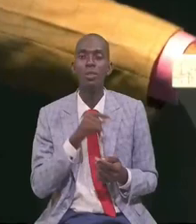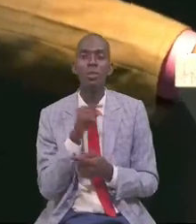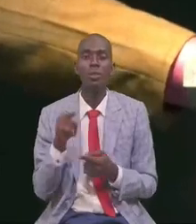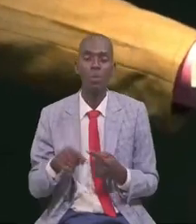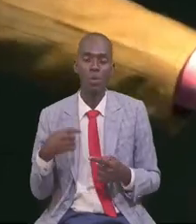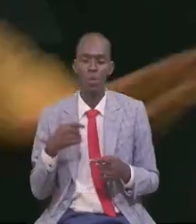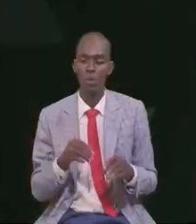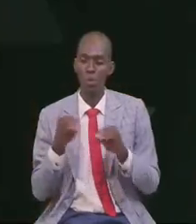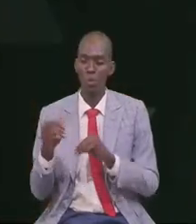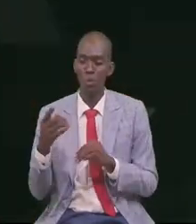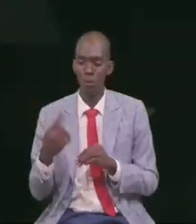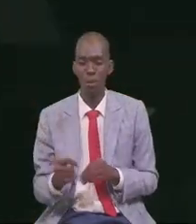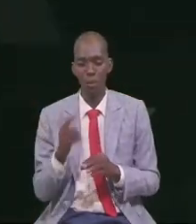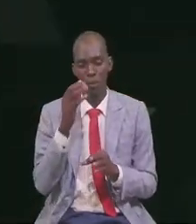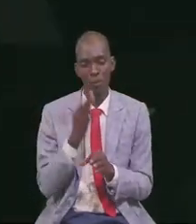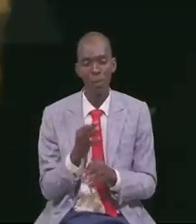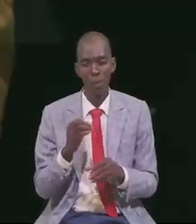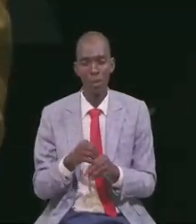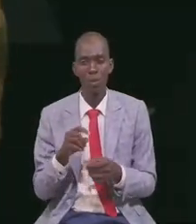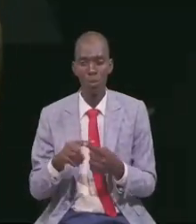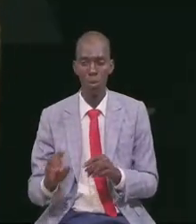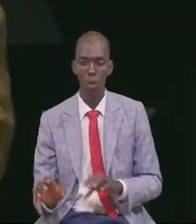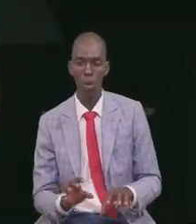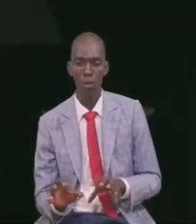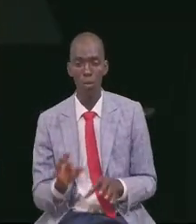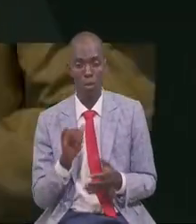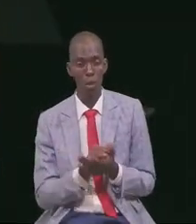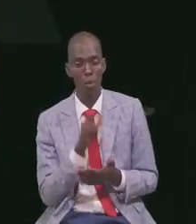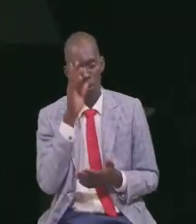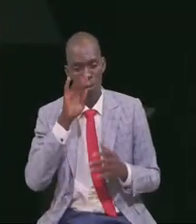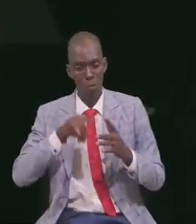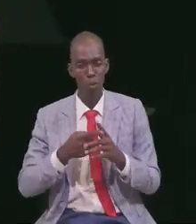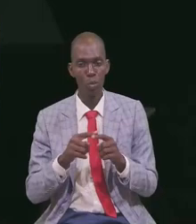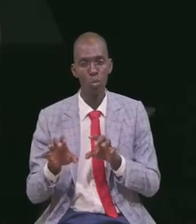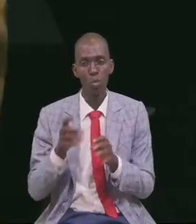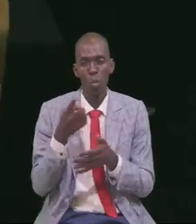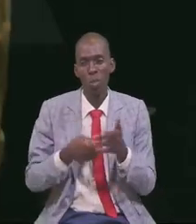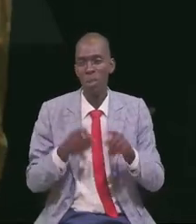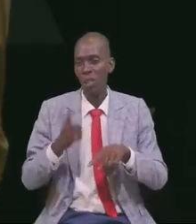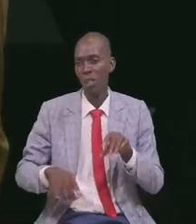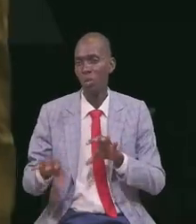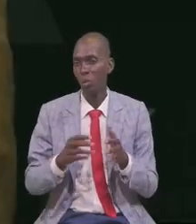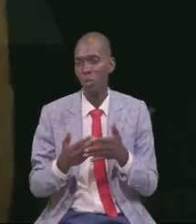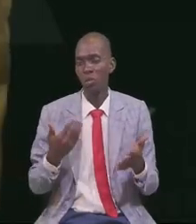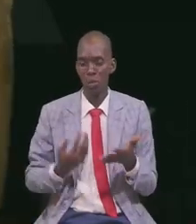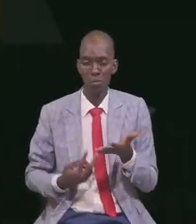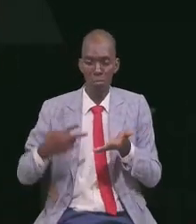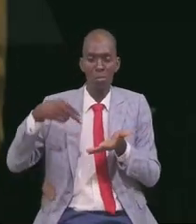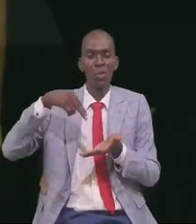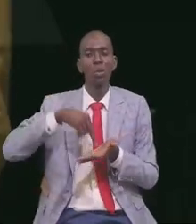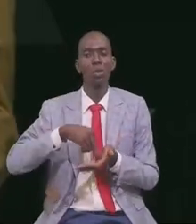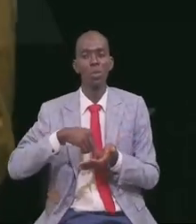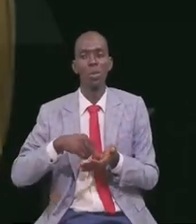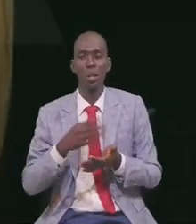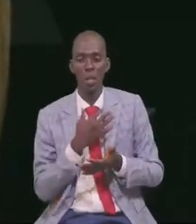action. L'homme a fait ce qu'il ne pouvait pas faire avant. Il se leva, il a pris son lit et il a